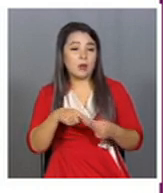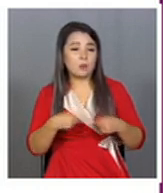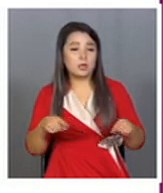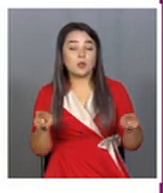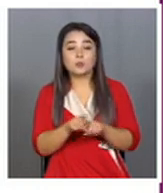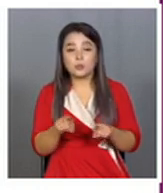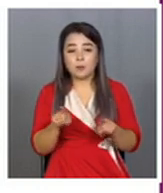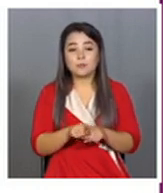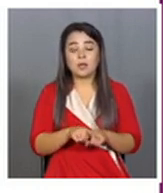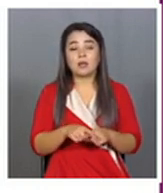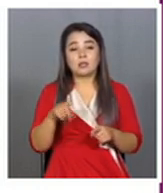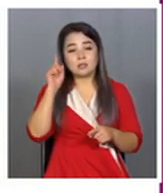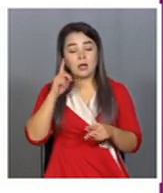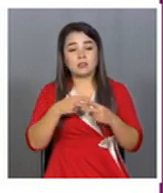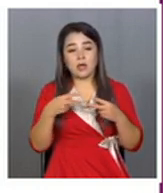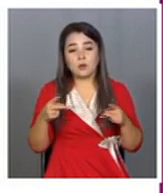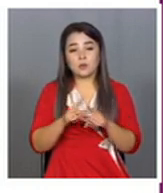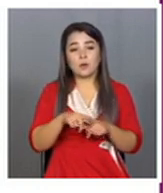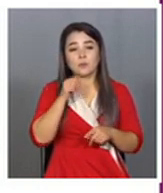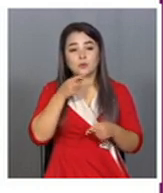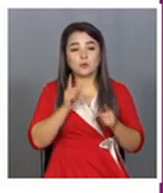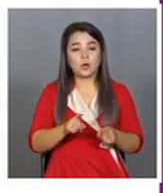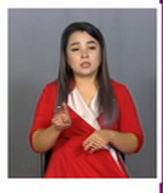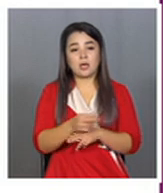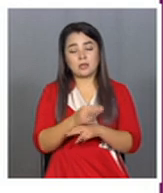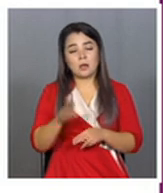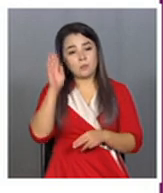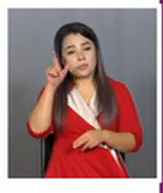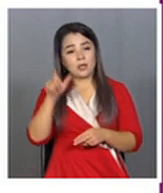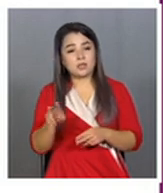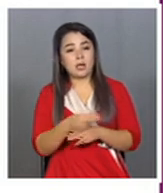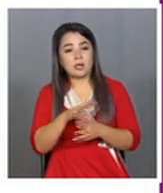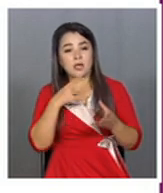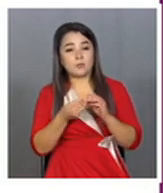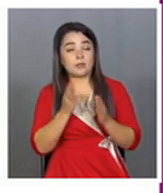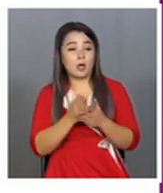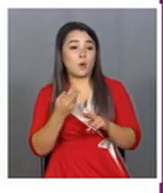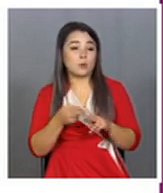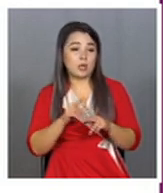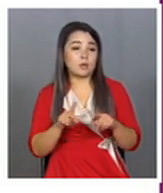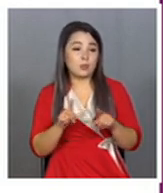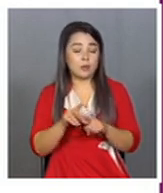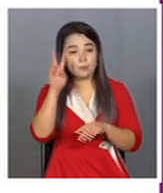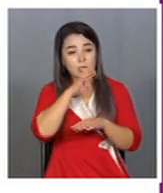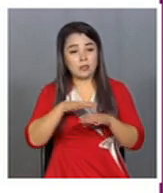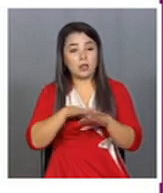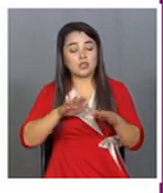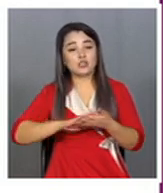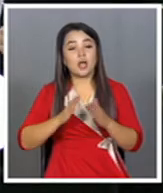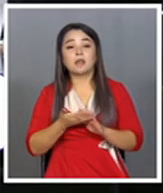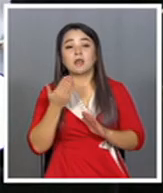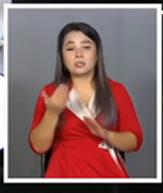де есептесетін нағыз жігітті тәрбиелеу деп жазды. Сондай-ақ ол мемлекеттік жағдайда